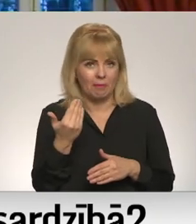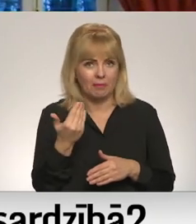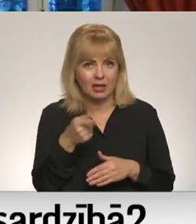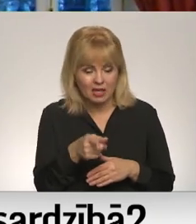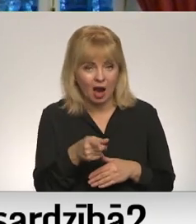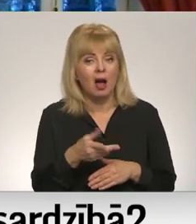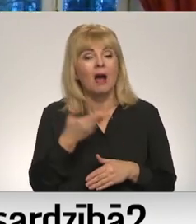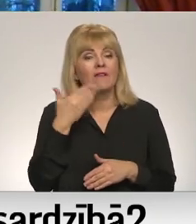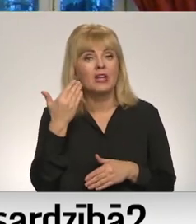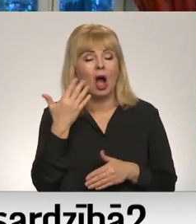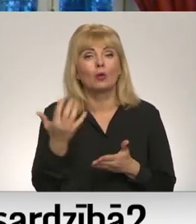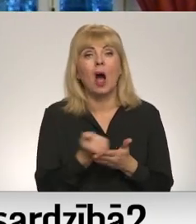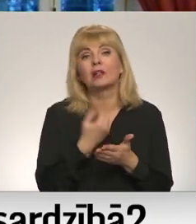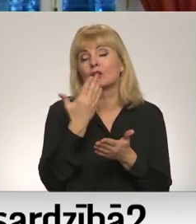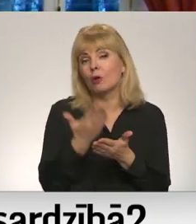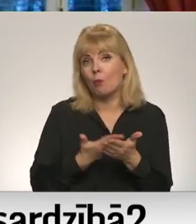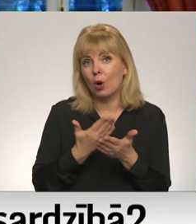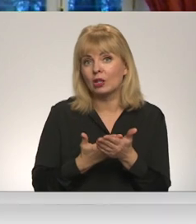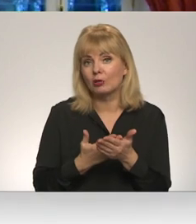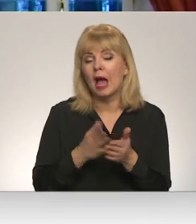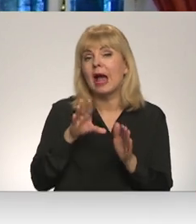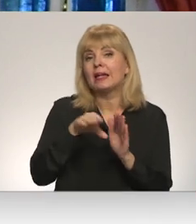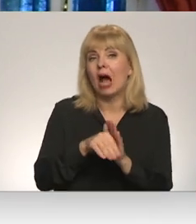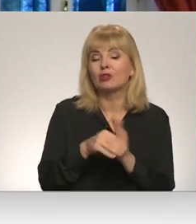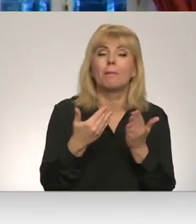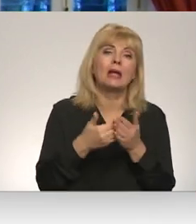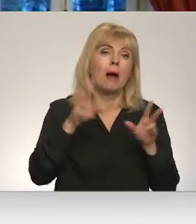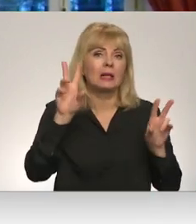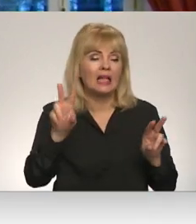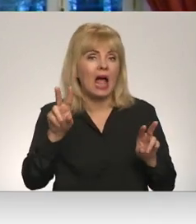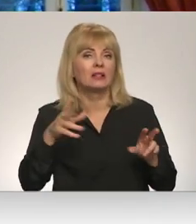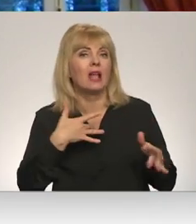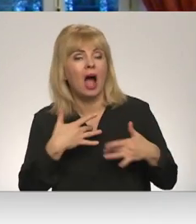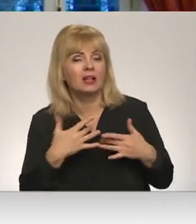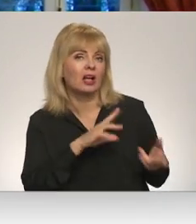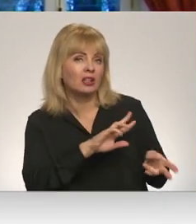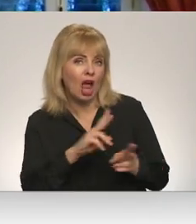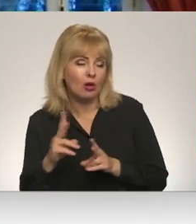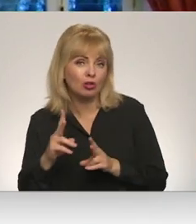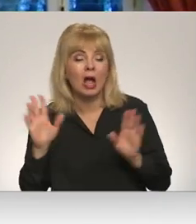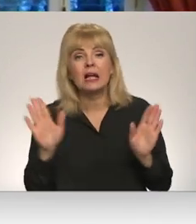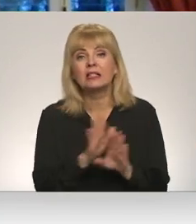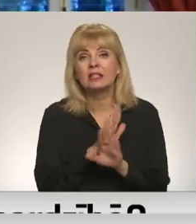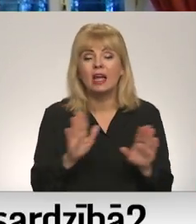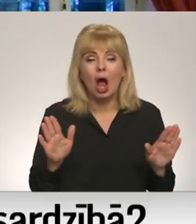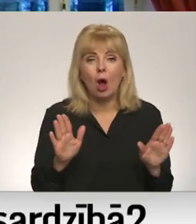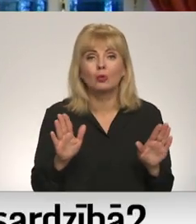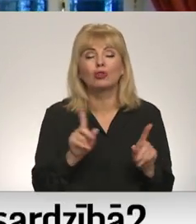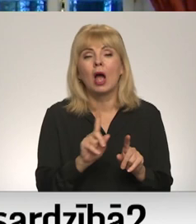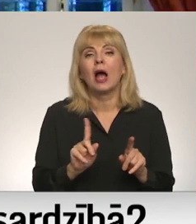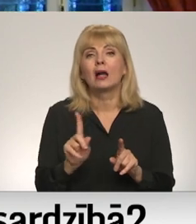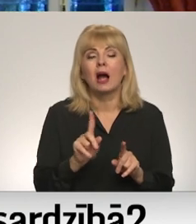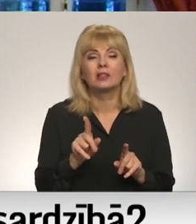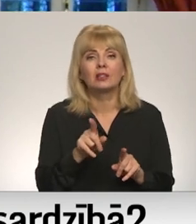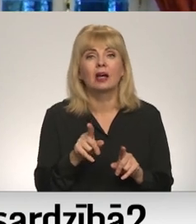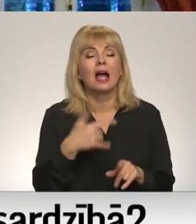daudz vieglāk atrast motivāciju iesaistīties tēmās kā teātris, dejošana, dziedāšana, kaut kas ir fan,